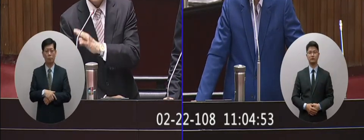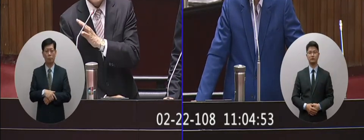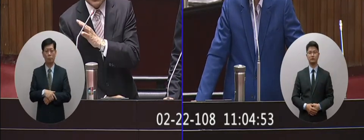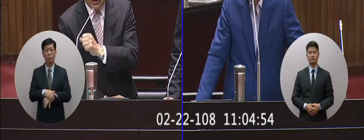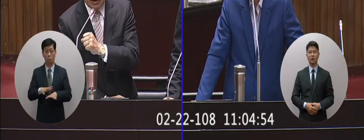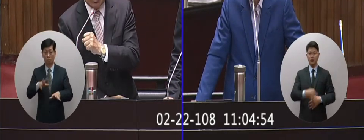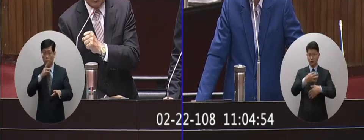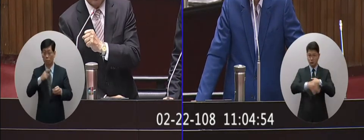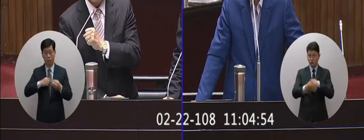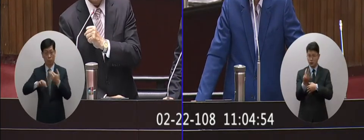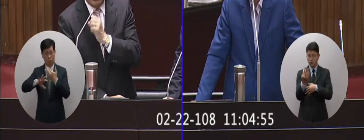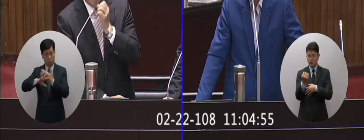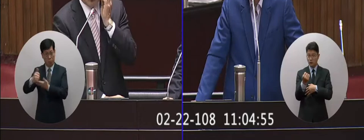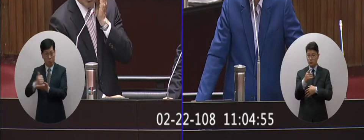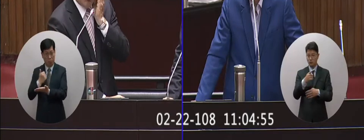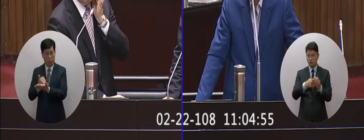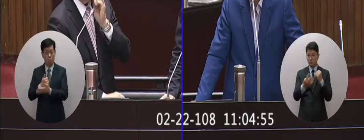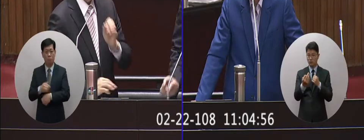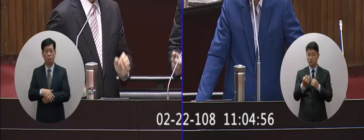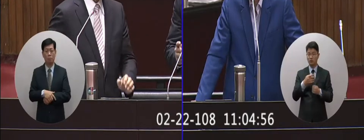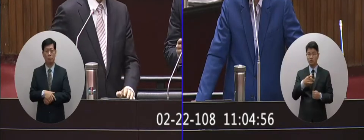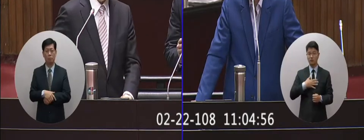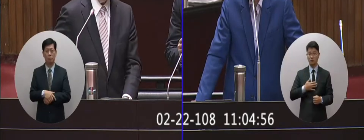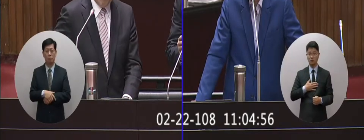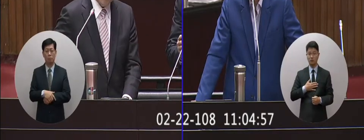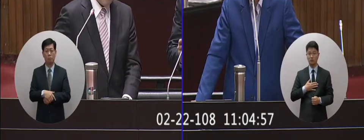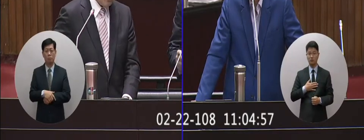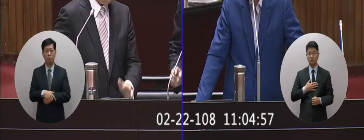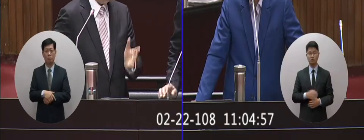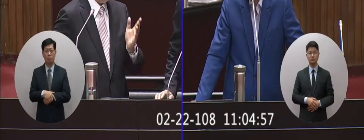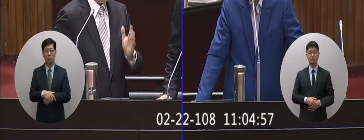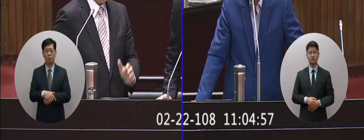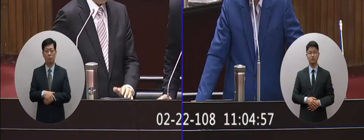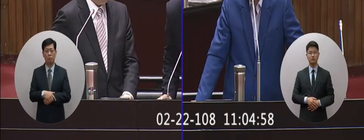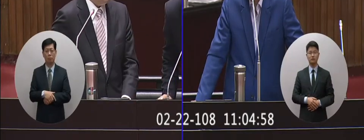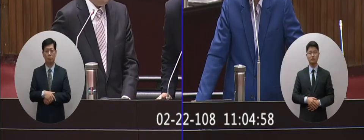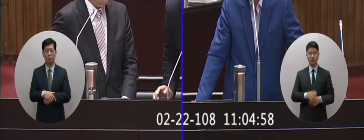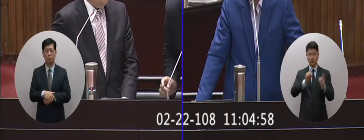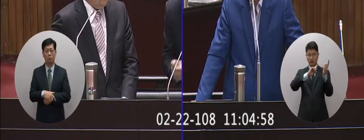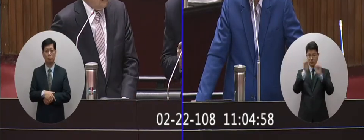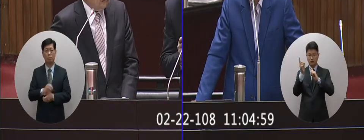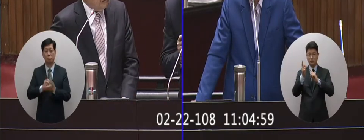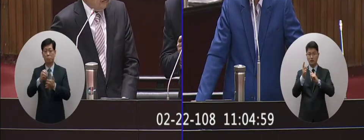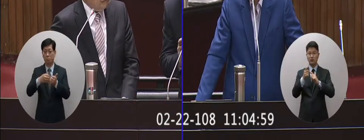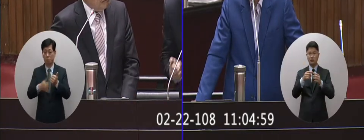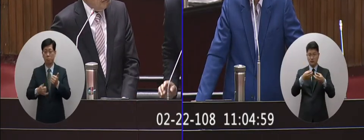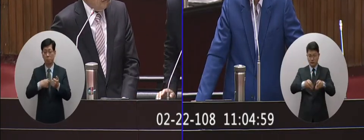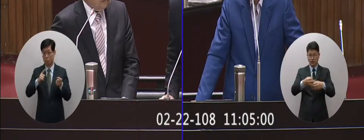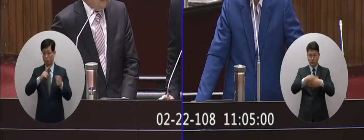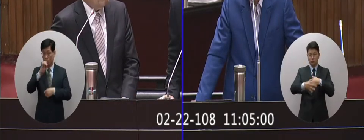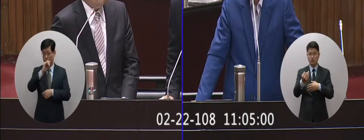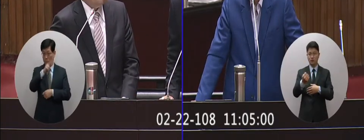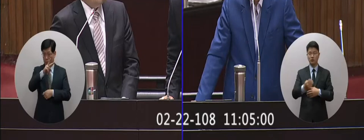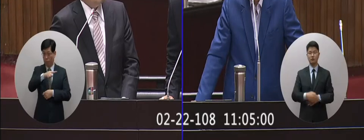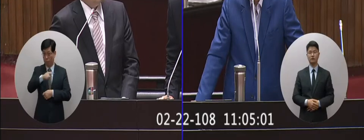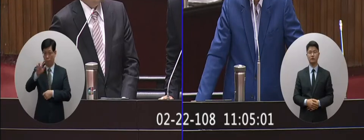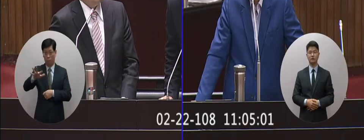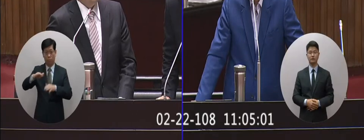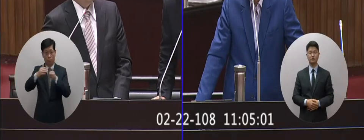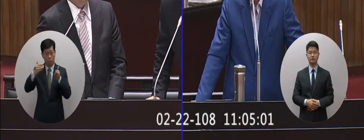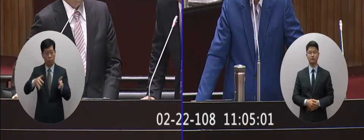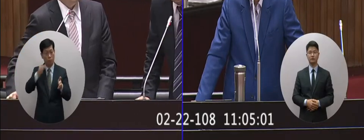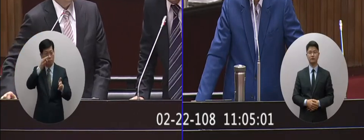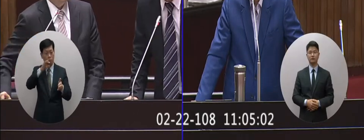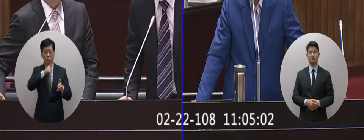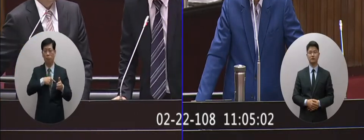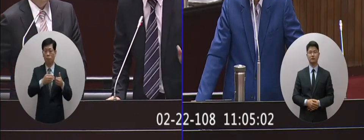全世界的 进口 缺多少 补充？ 缺多少？现在一天大概缺多少？ 委员报告，2000到5000箱，看季